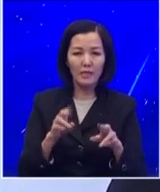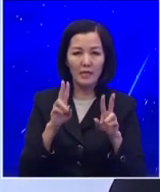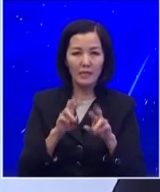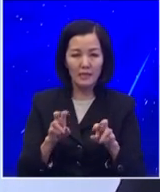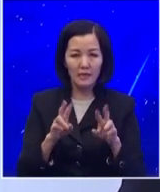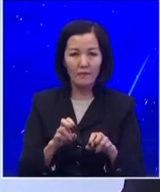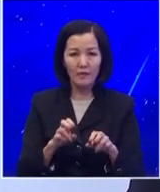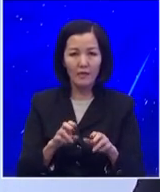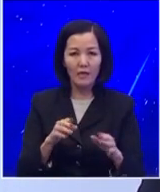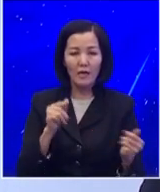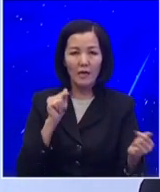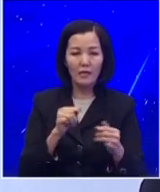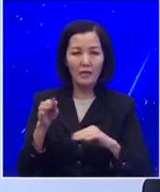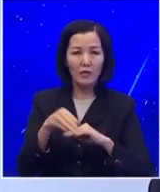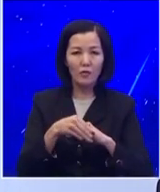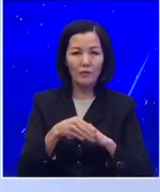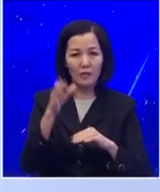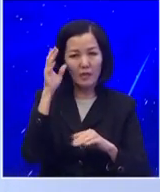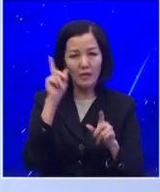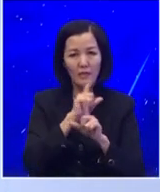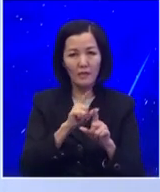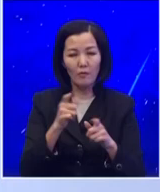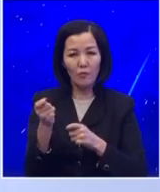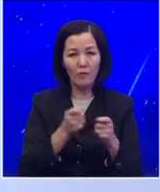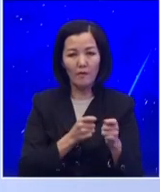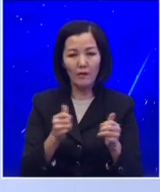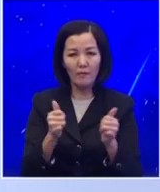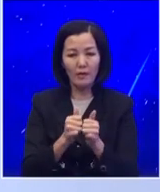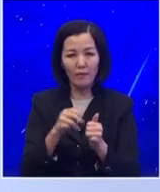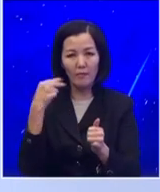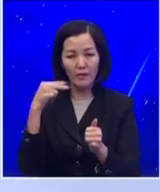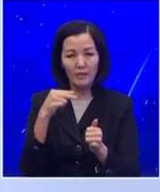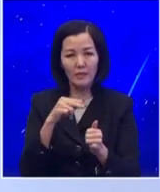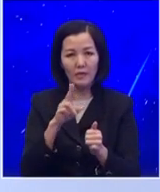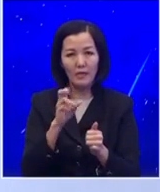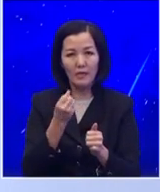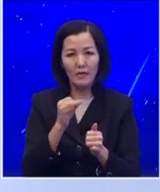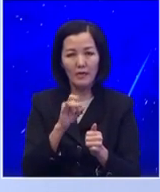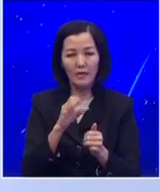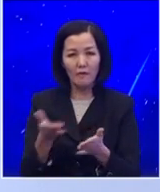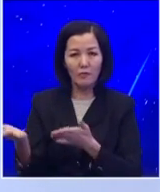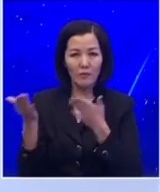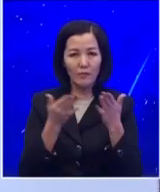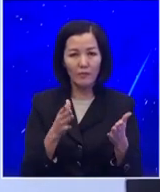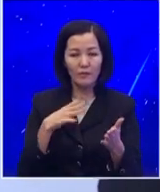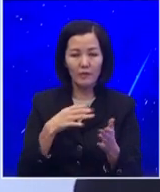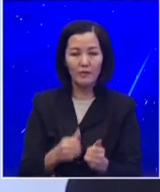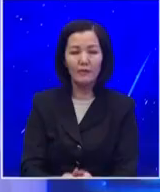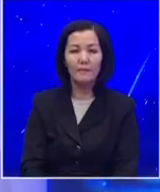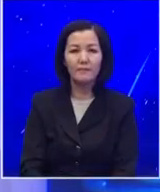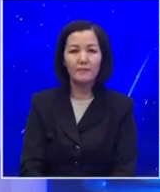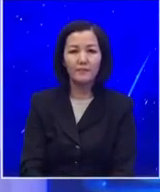исследовательского антикоррупционного центра Академии государственного управления при президенте Жаров Иржан Каирович, Кабулдин Айбек Мейрамханулы.